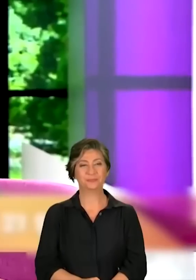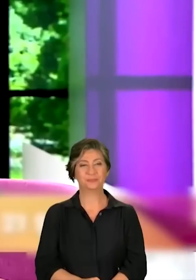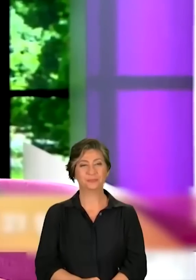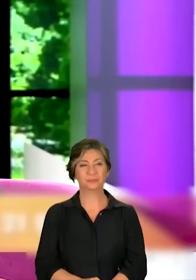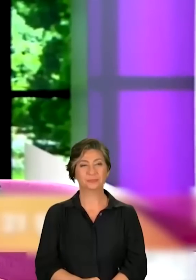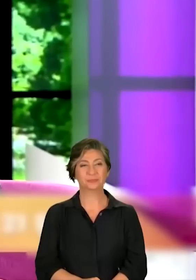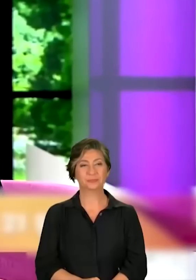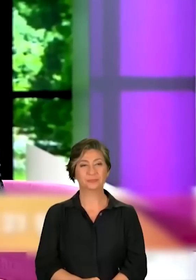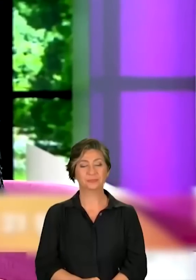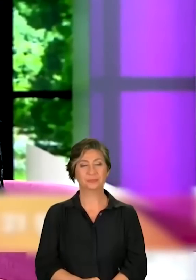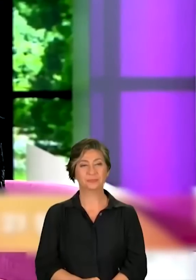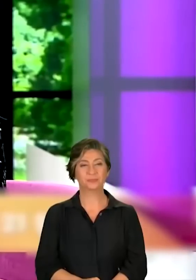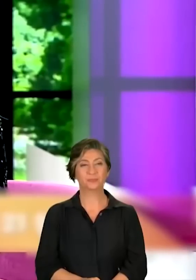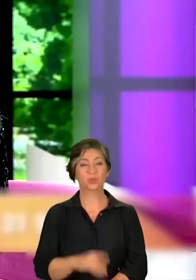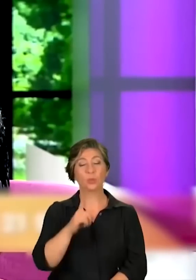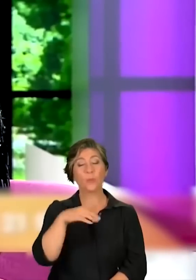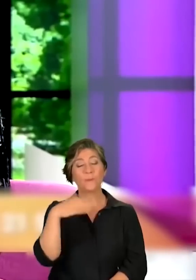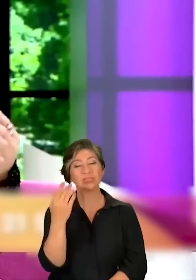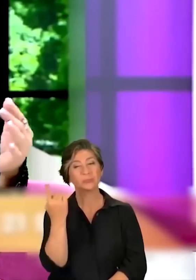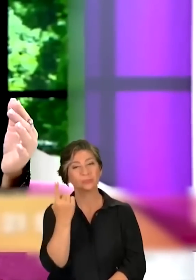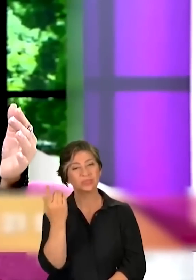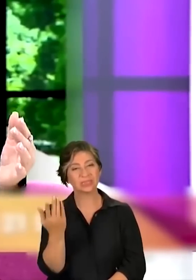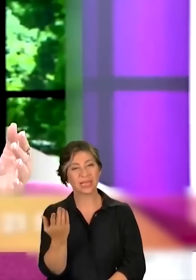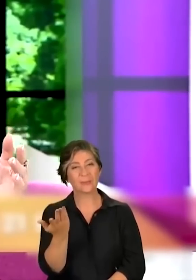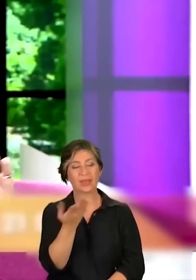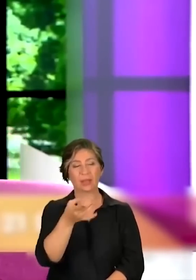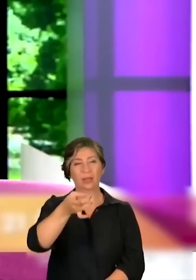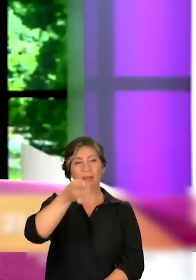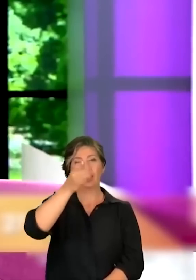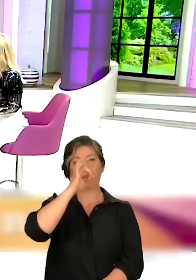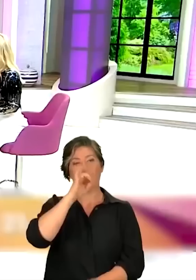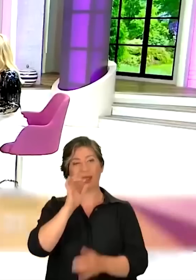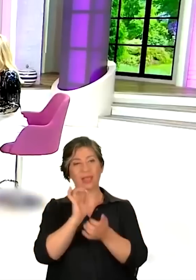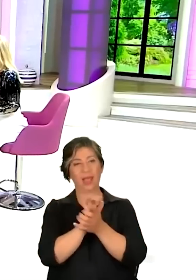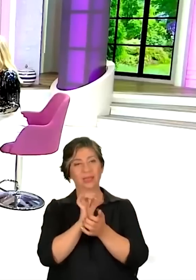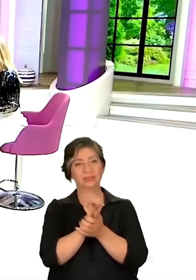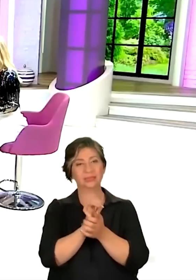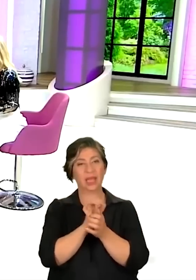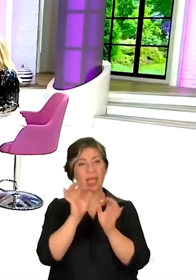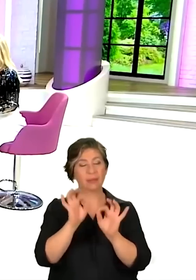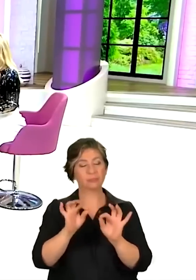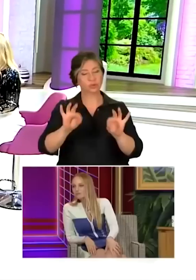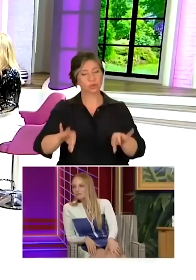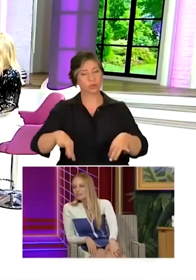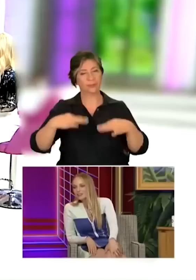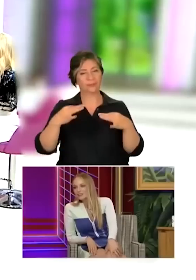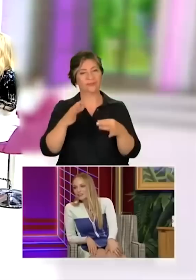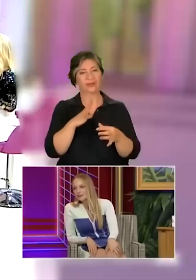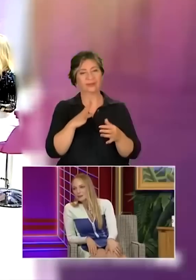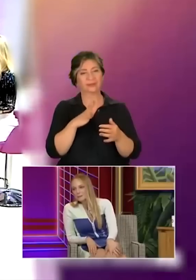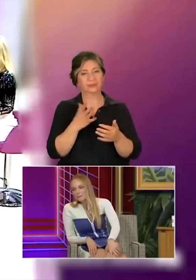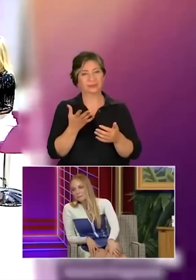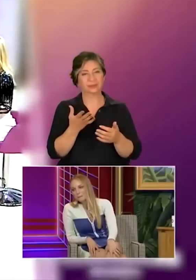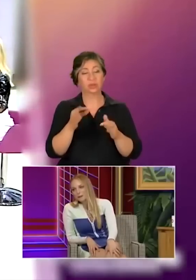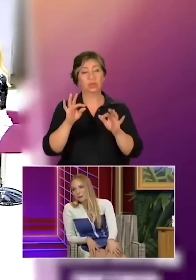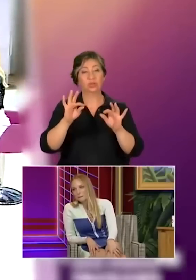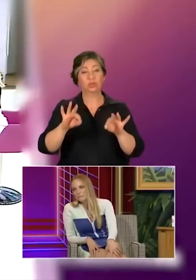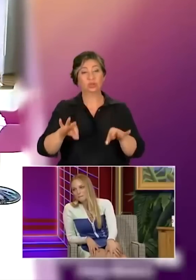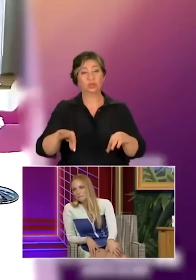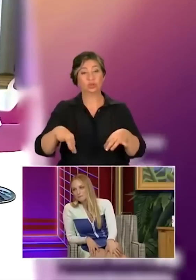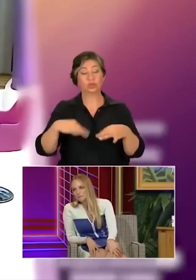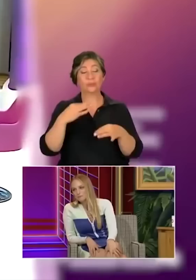Diyenleri de duydum. Evet. Bu bir başka bir şeydir. Mesela kraliyet ailesinde hep çorap kuraldır. Evet.